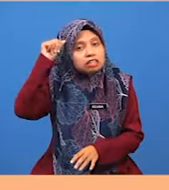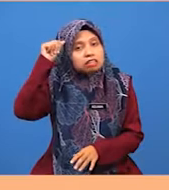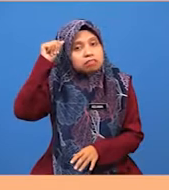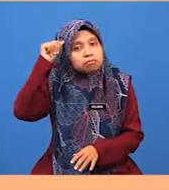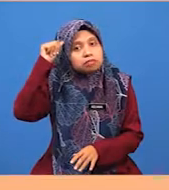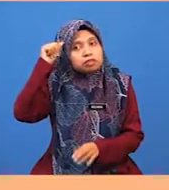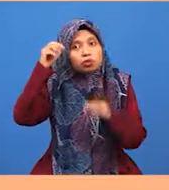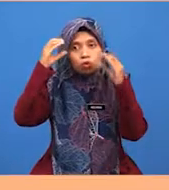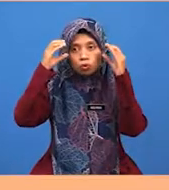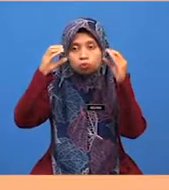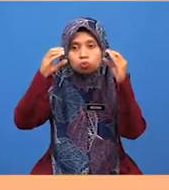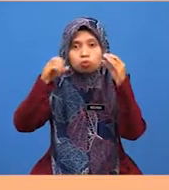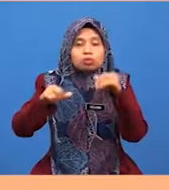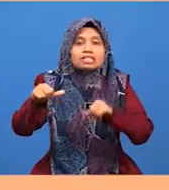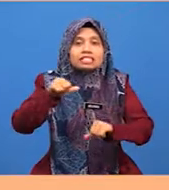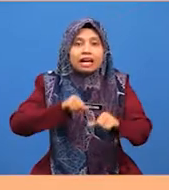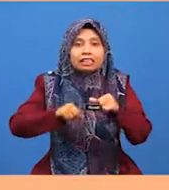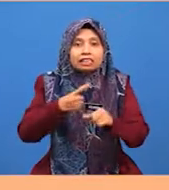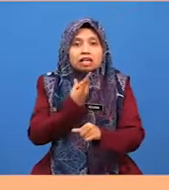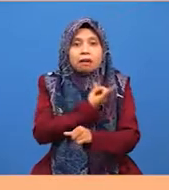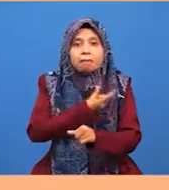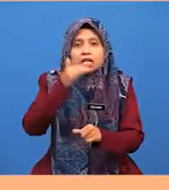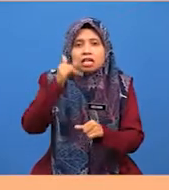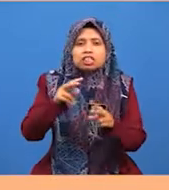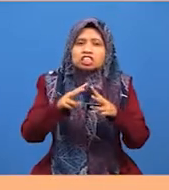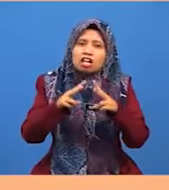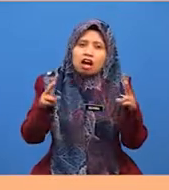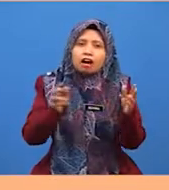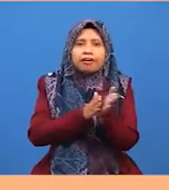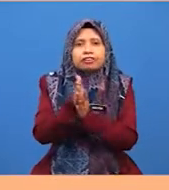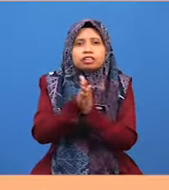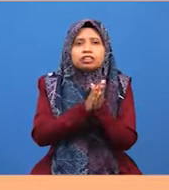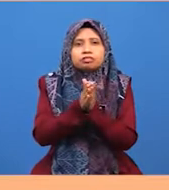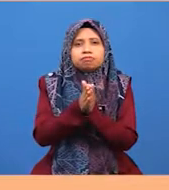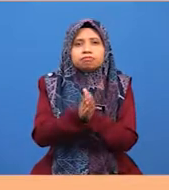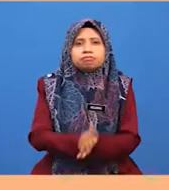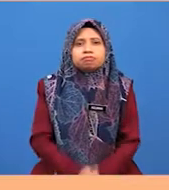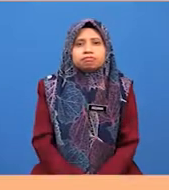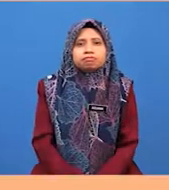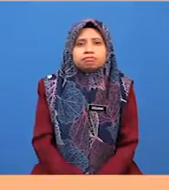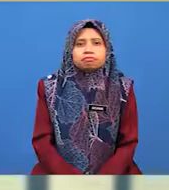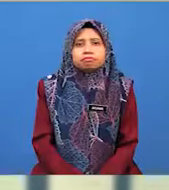Azman, guru sains kami yang sangat rajin.